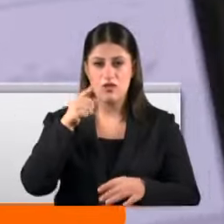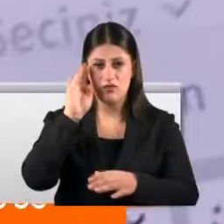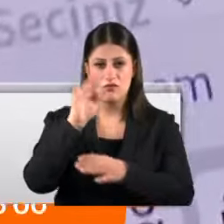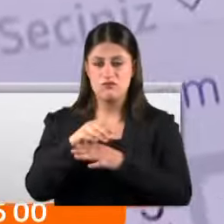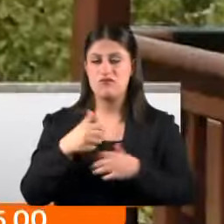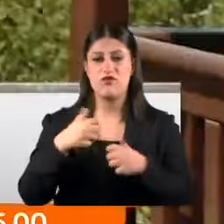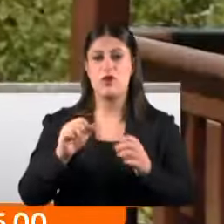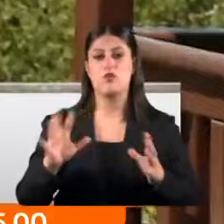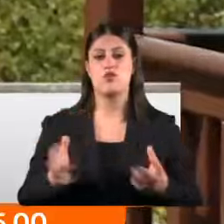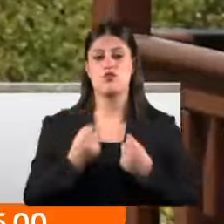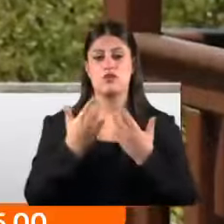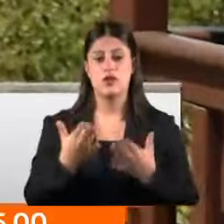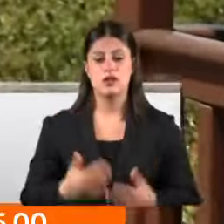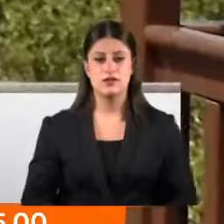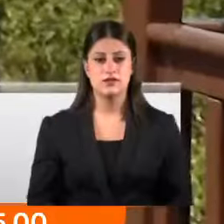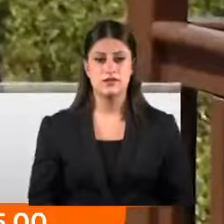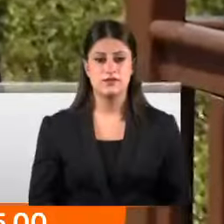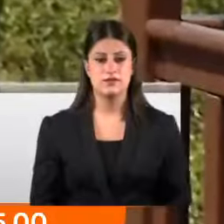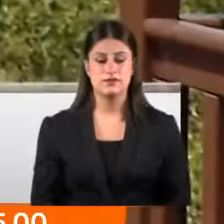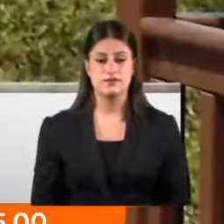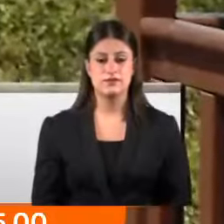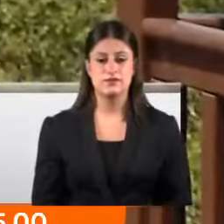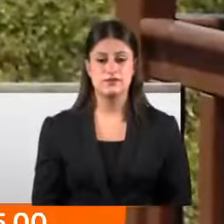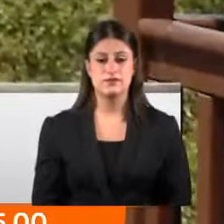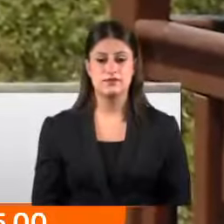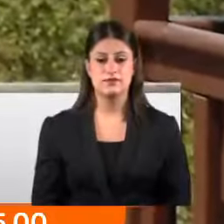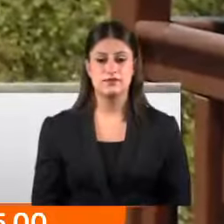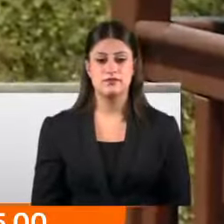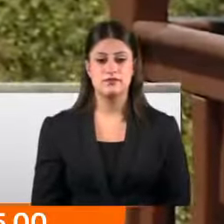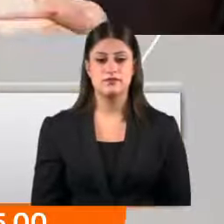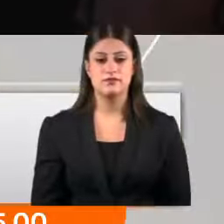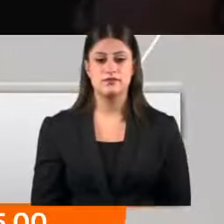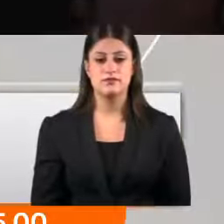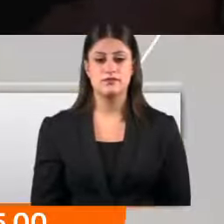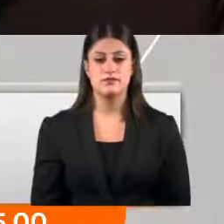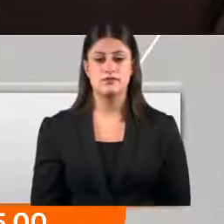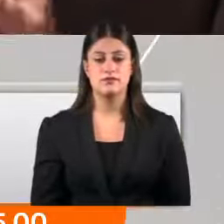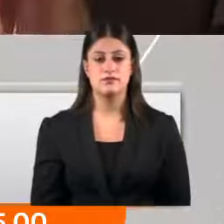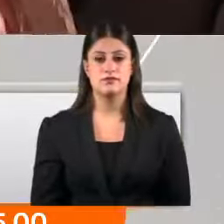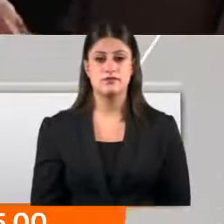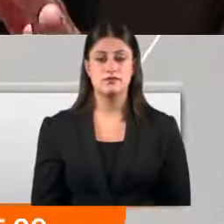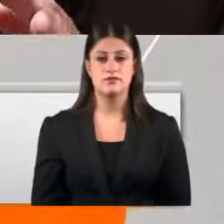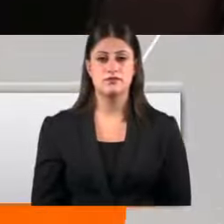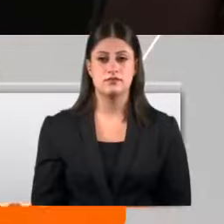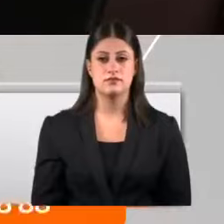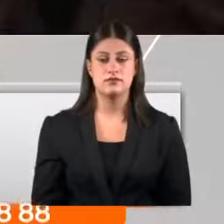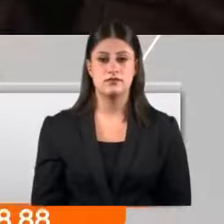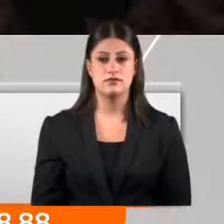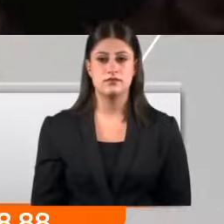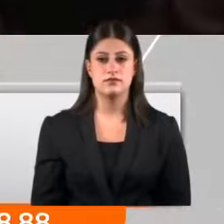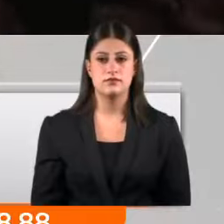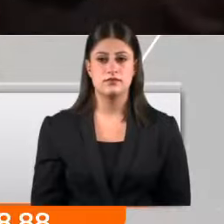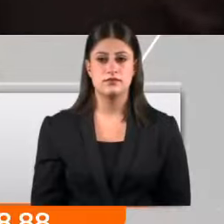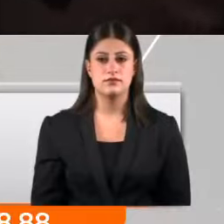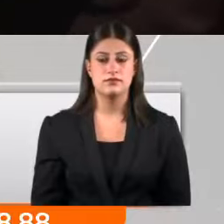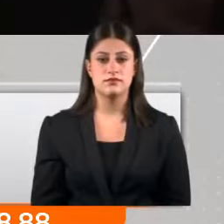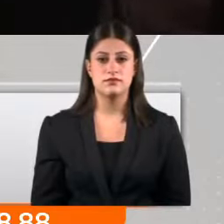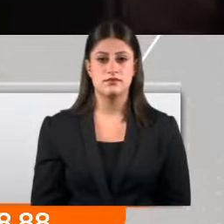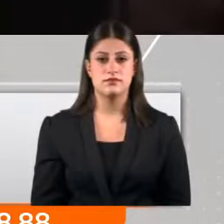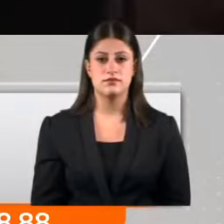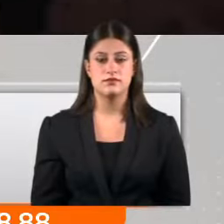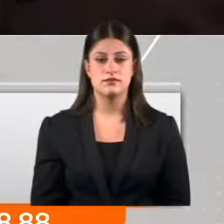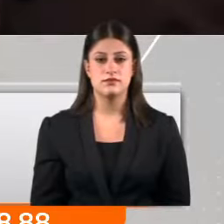anda kurtuldu. Kesinlikle hiçbir devlet personeli sizi arayarak herhangi bir şekilde sizden para talep etmez. Size karşı bir